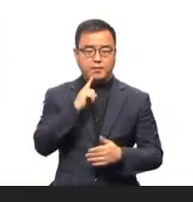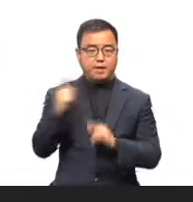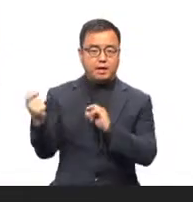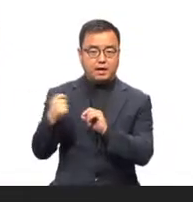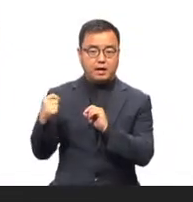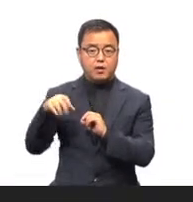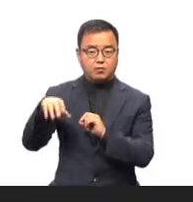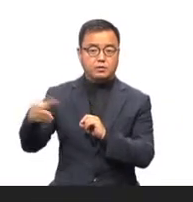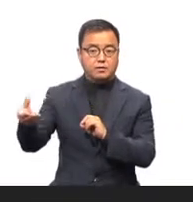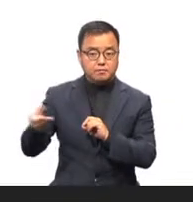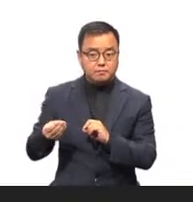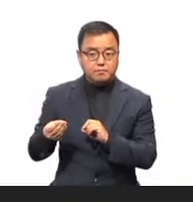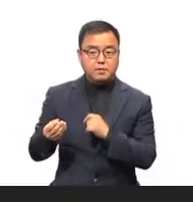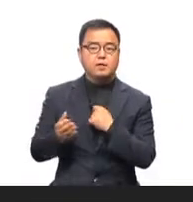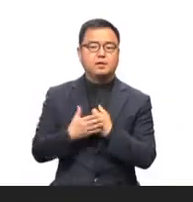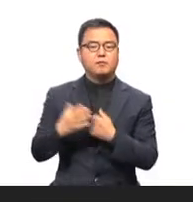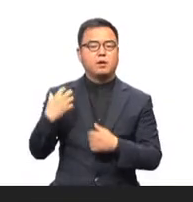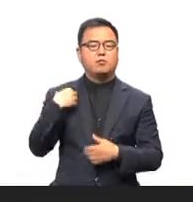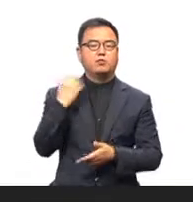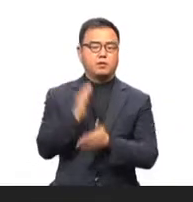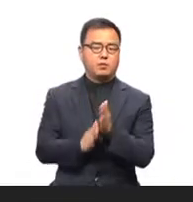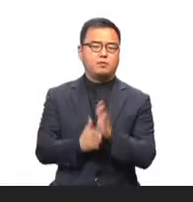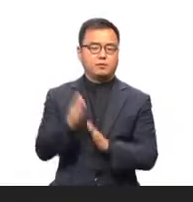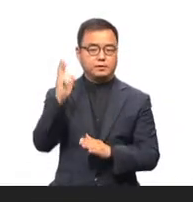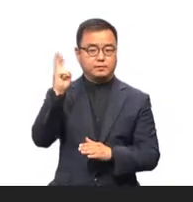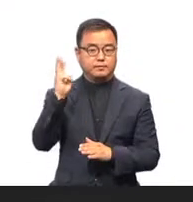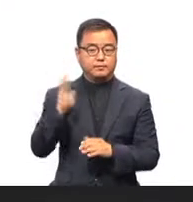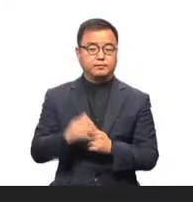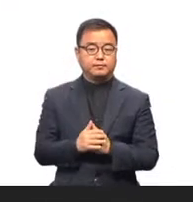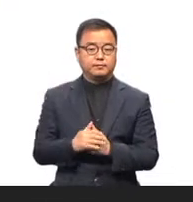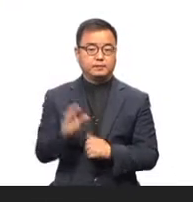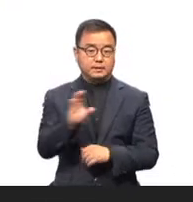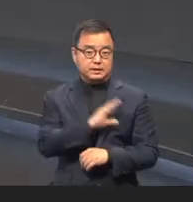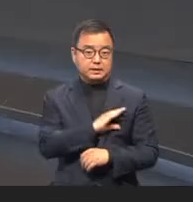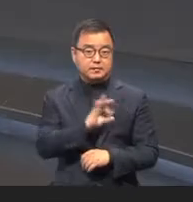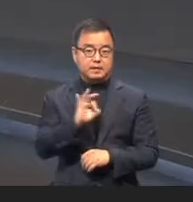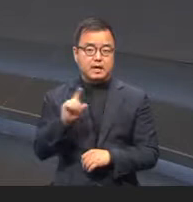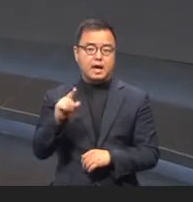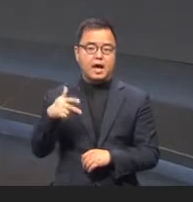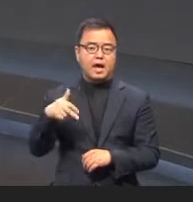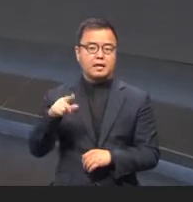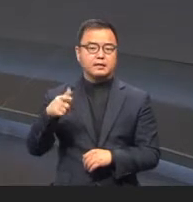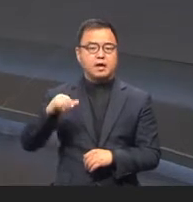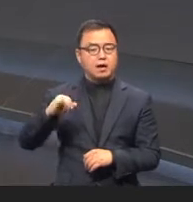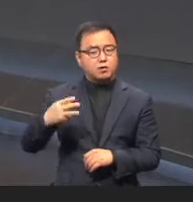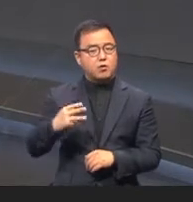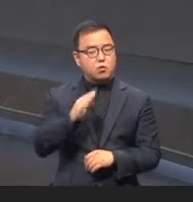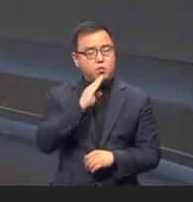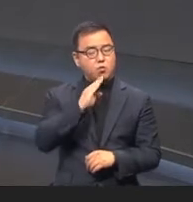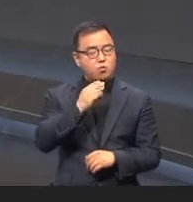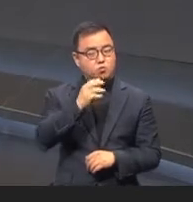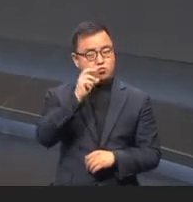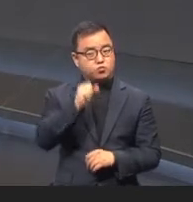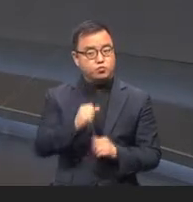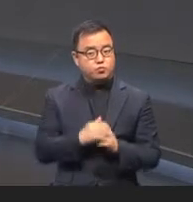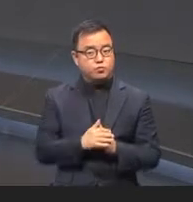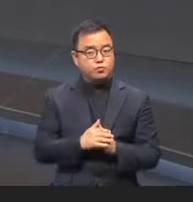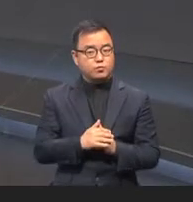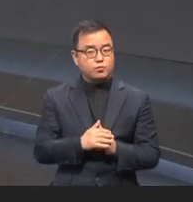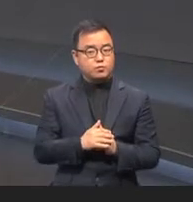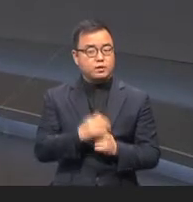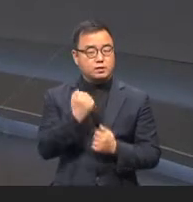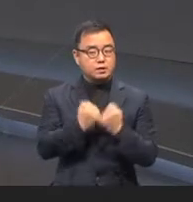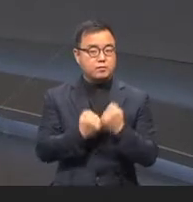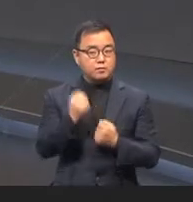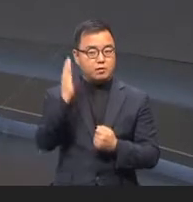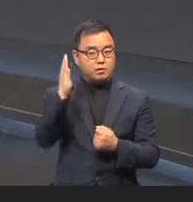쉬면 되니까 좀 부담 없이 던 하실 수 있을 것 같습니다 4 이 이름도 아작이 시도하고 4 없을 거 같고 보다 4 어 나 엄마 설명이